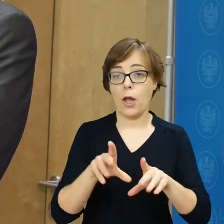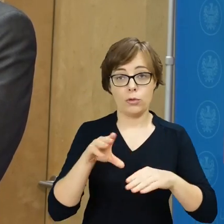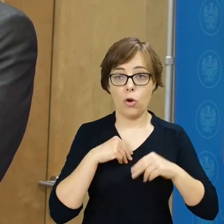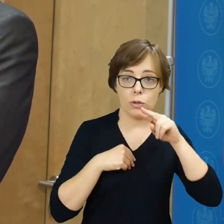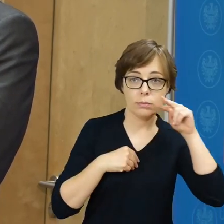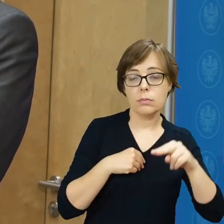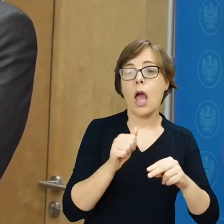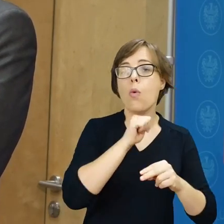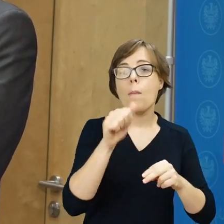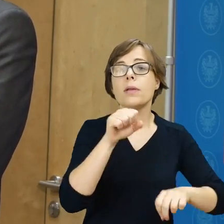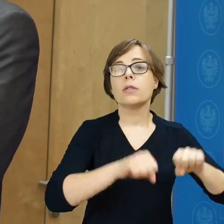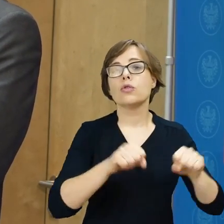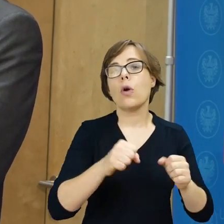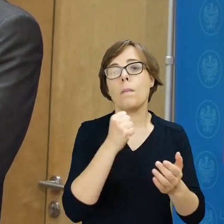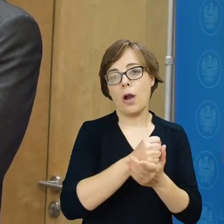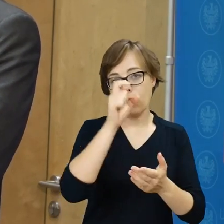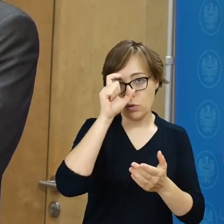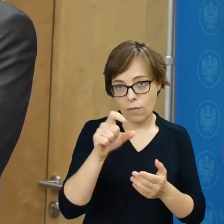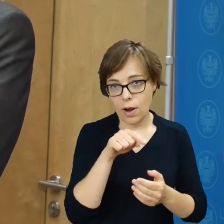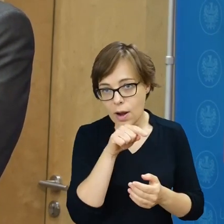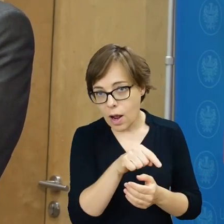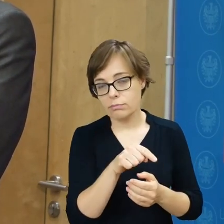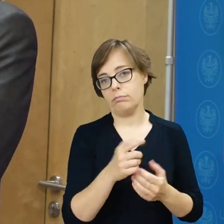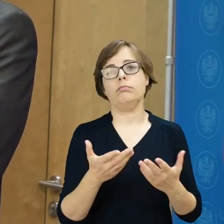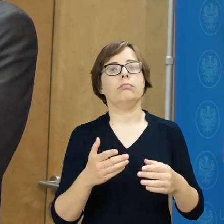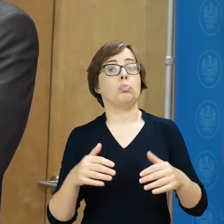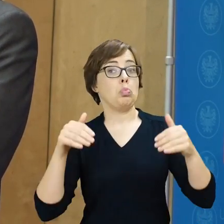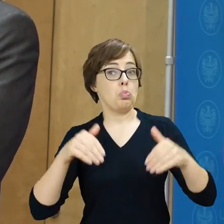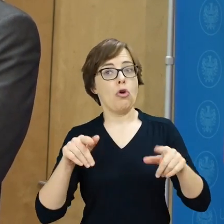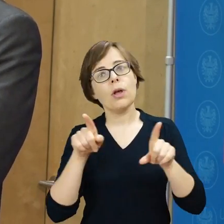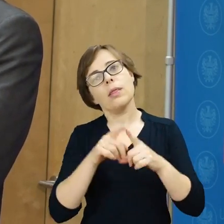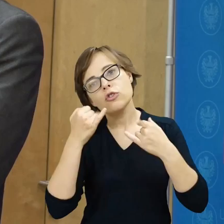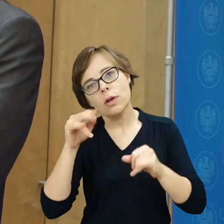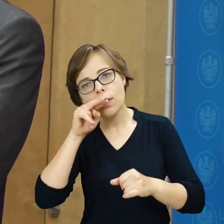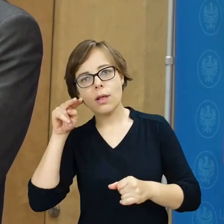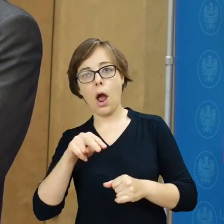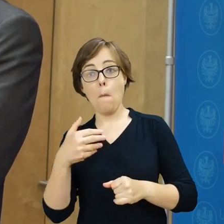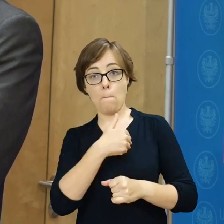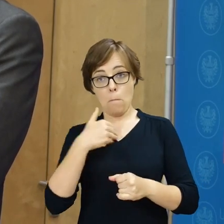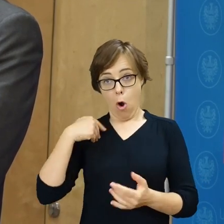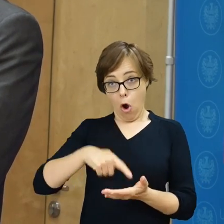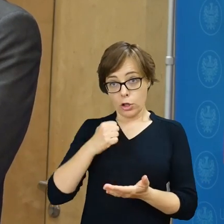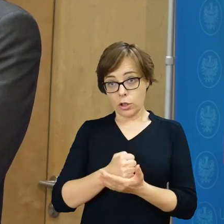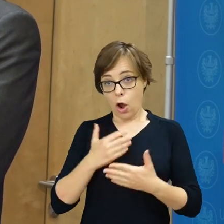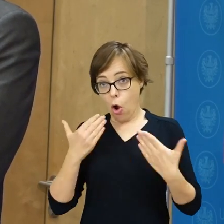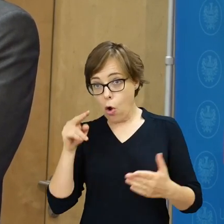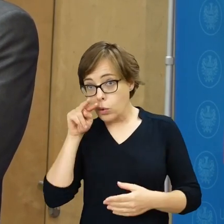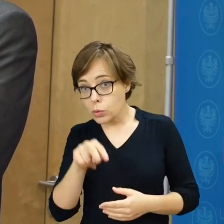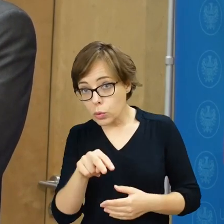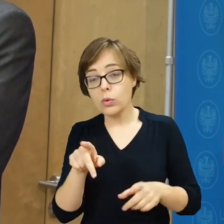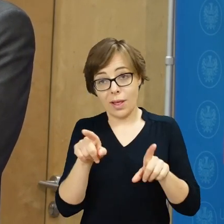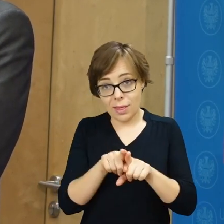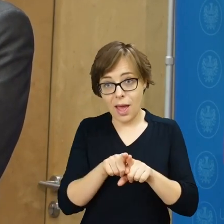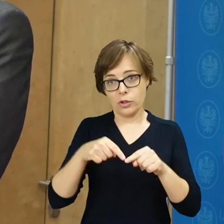Trybunału Praw Człowieka. Możemy oczywiście rozważać to z perspektywy polskiej konstytucji, której również rocznicę wejścia